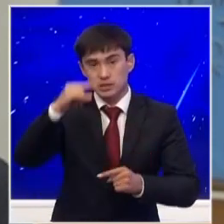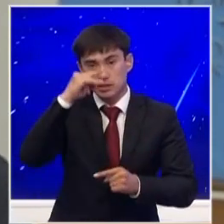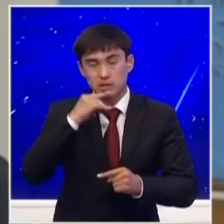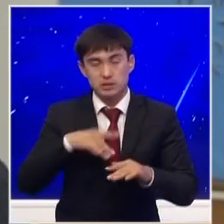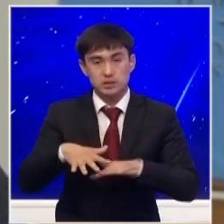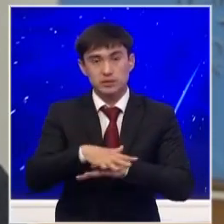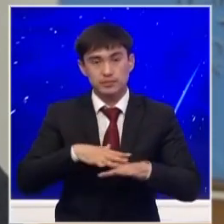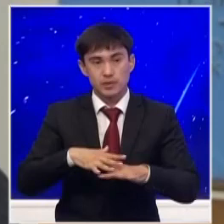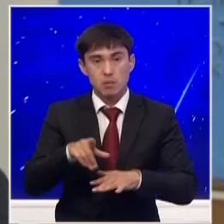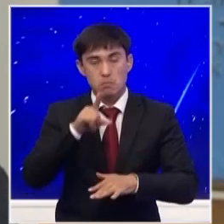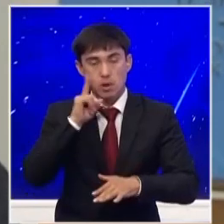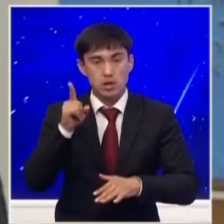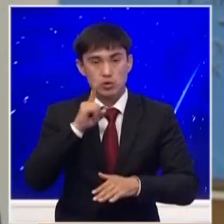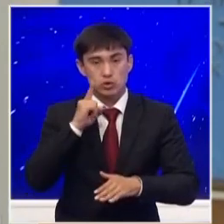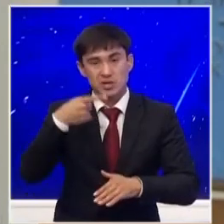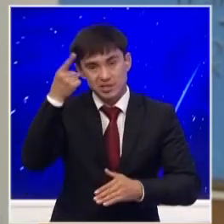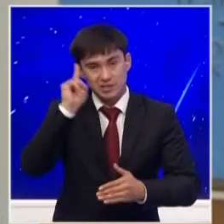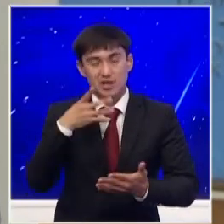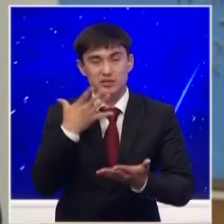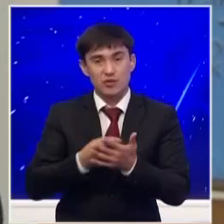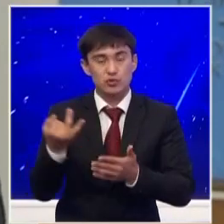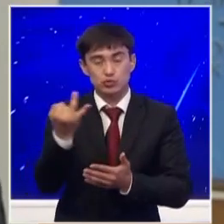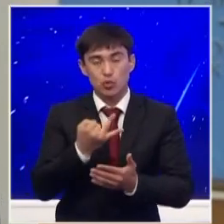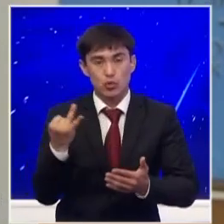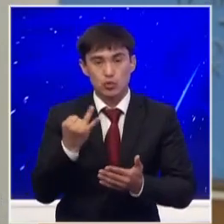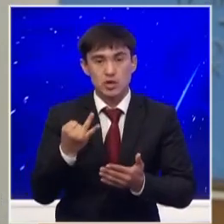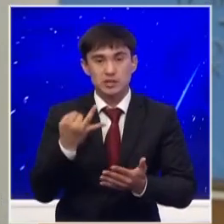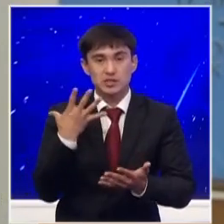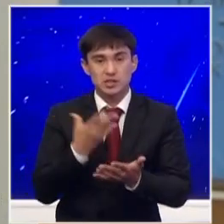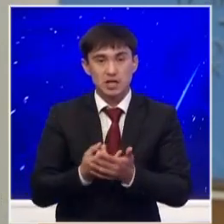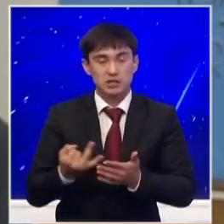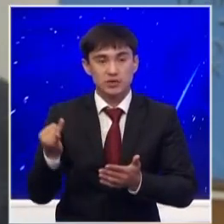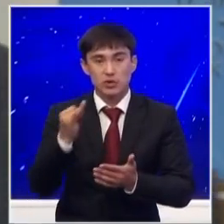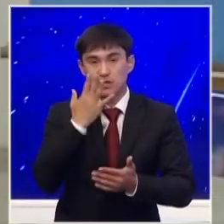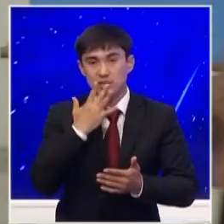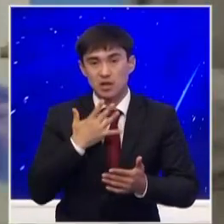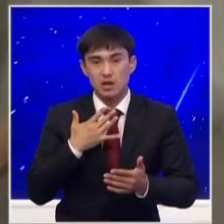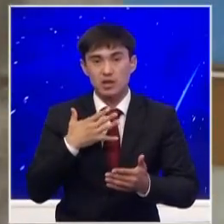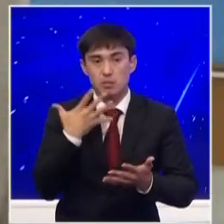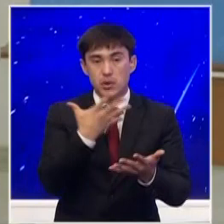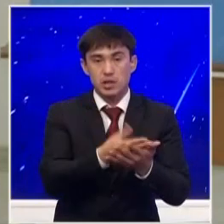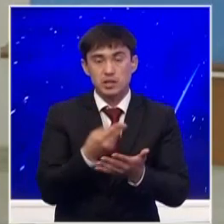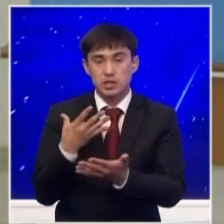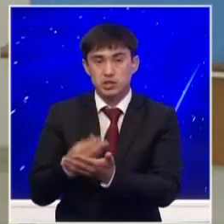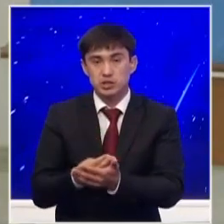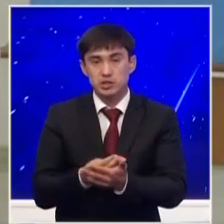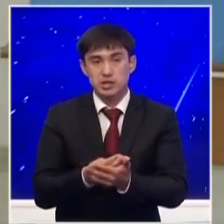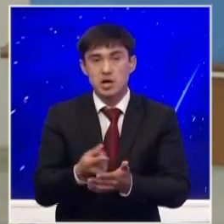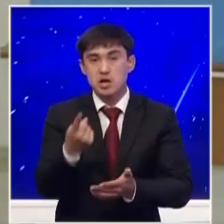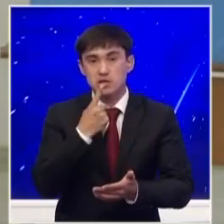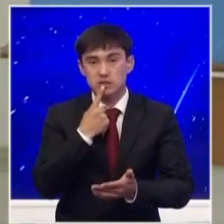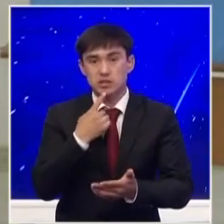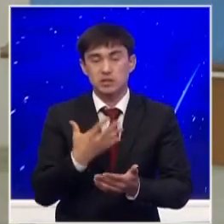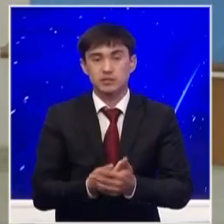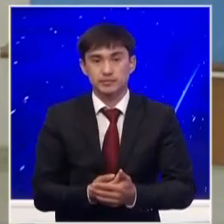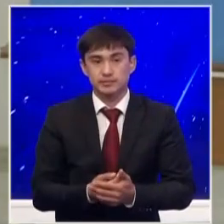казахстанцы, молодежь, знали свою историю, знали свою национальную принадлежность, и язык,